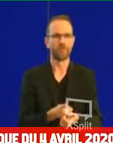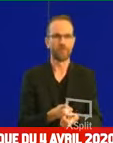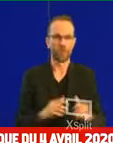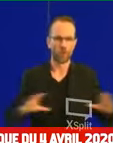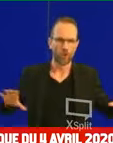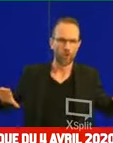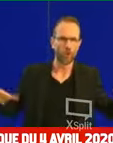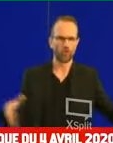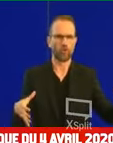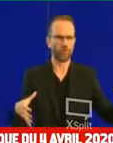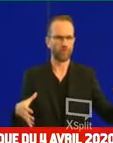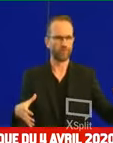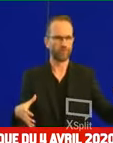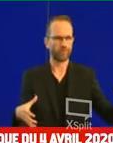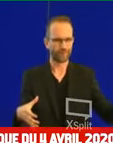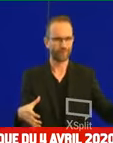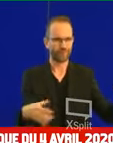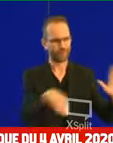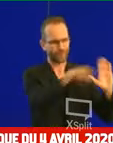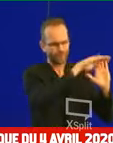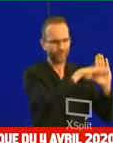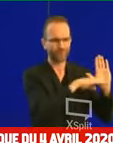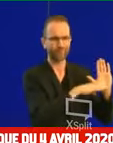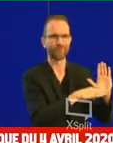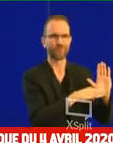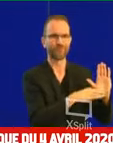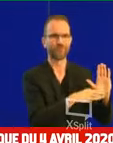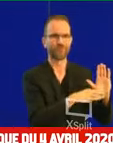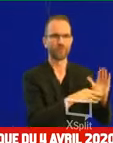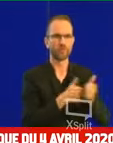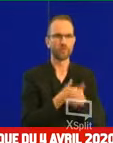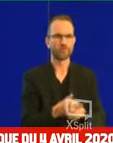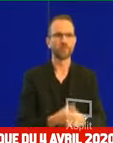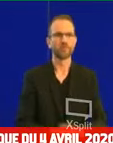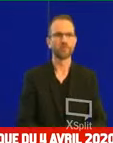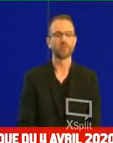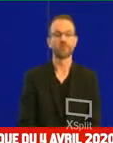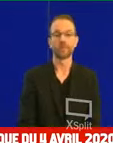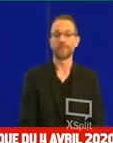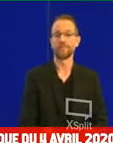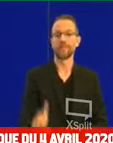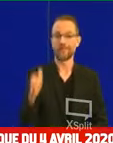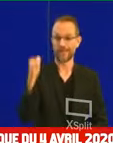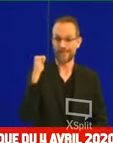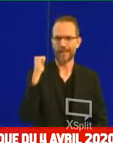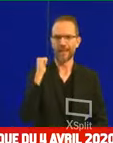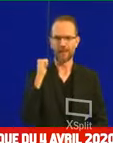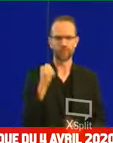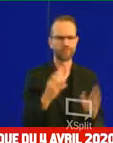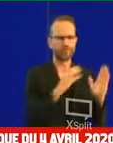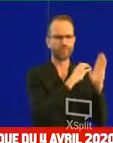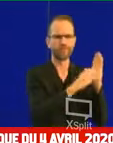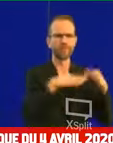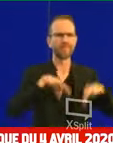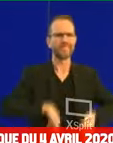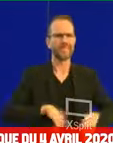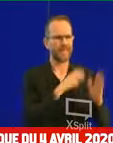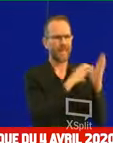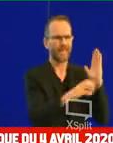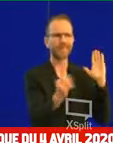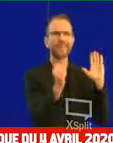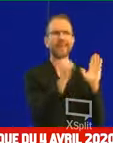hier un nouvel arrêté ministériel a été publiée s'est arrêtée prolonge les mesures renforcées jusqu'au 19 avril